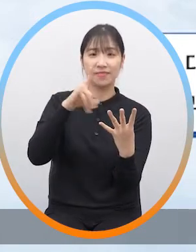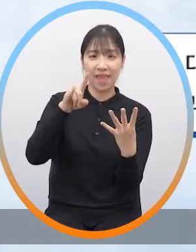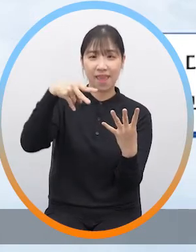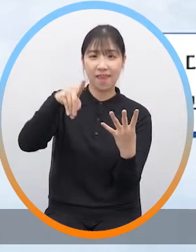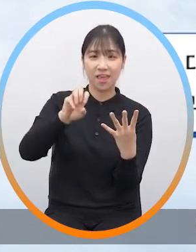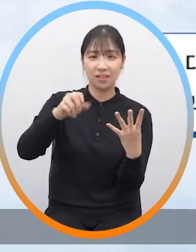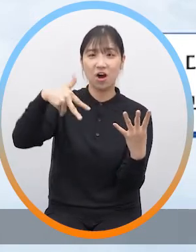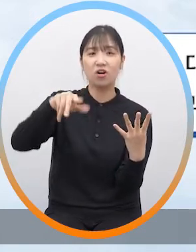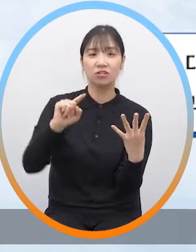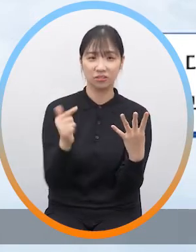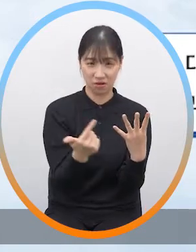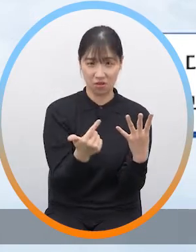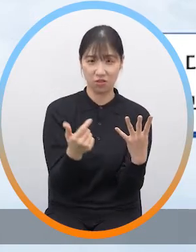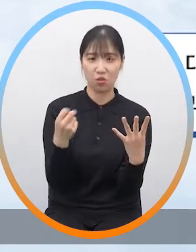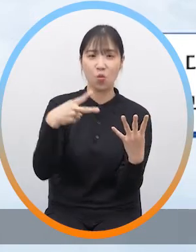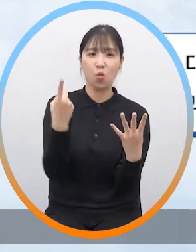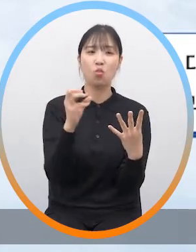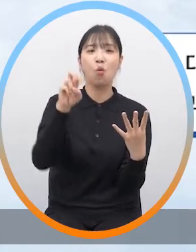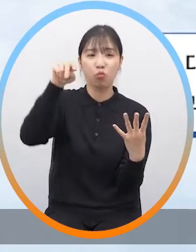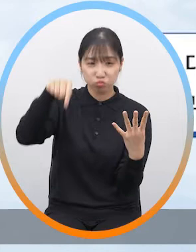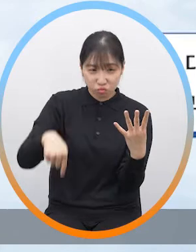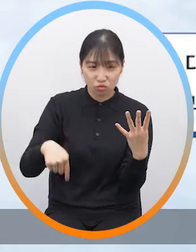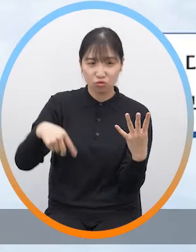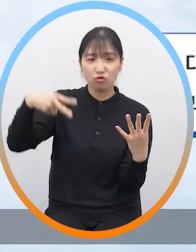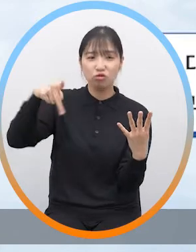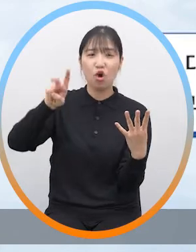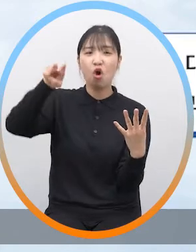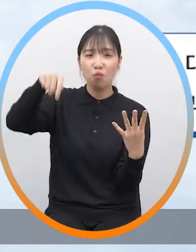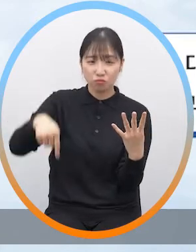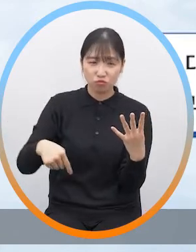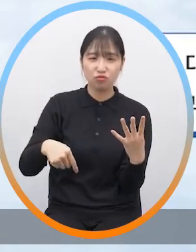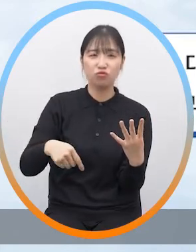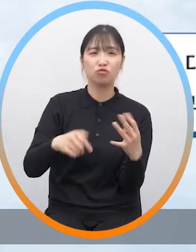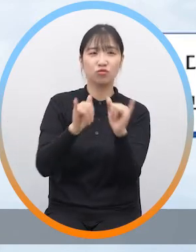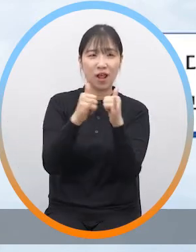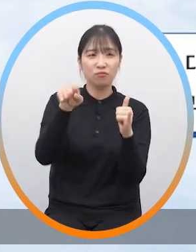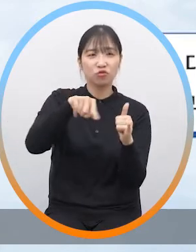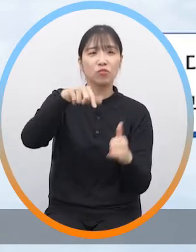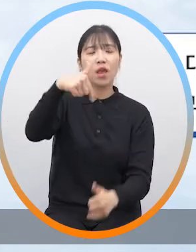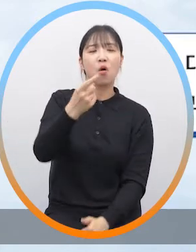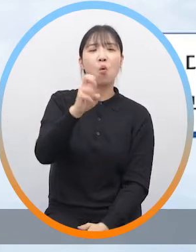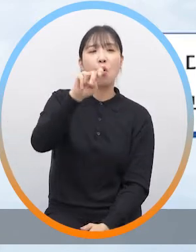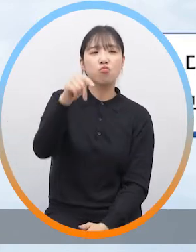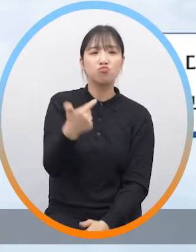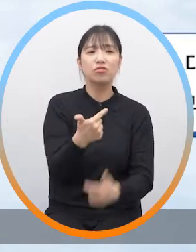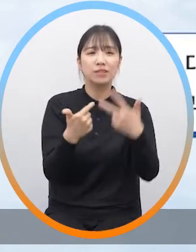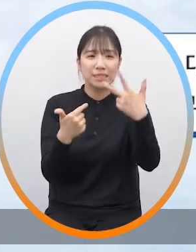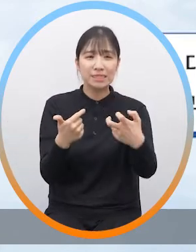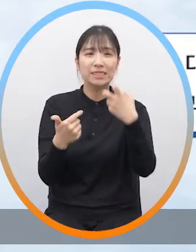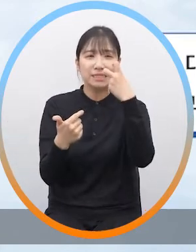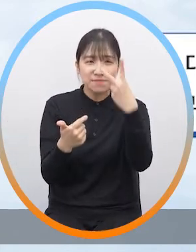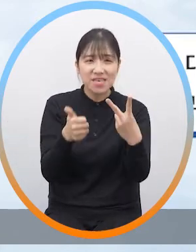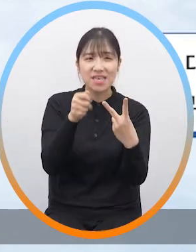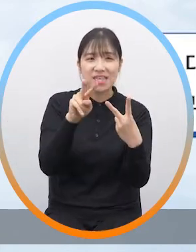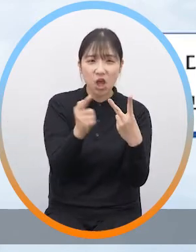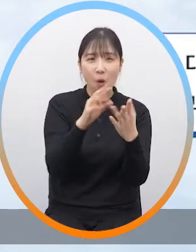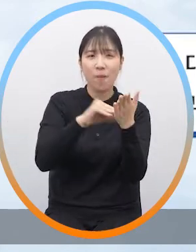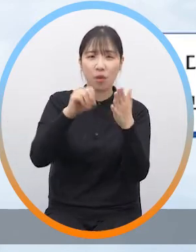말씀드렸던 그 대성전과 동무, 서무에 모시는 분들 중에서 공문 72연을 제외하고는 다